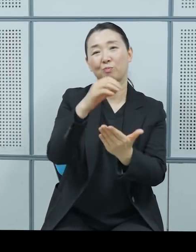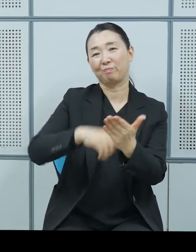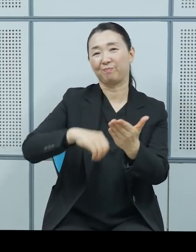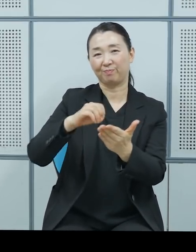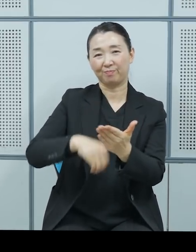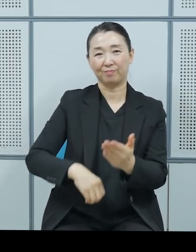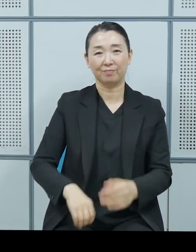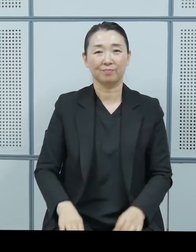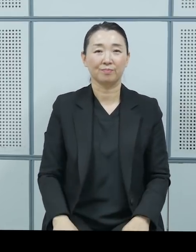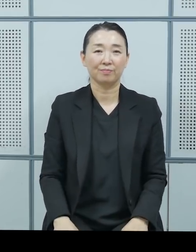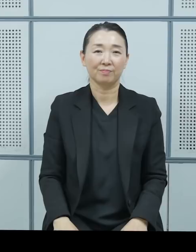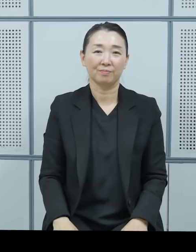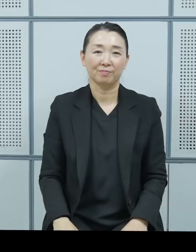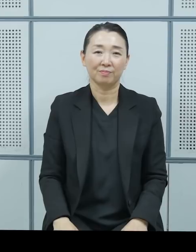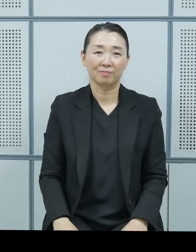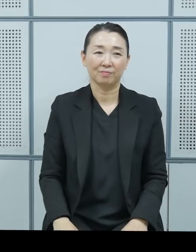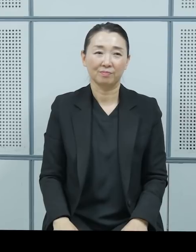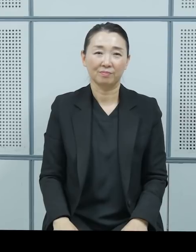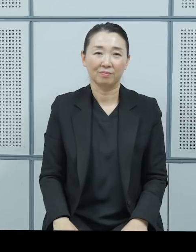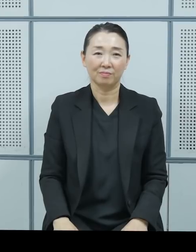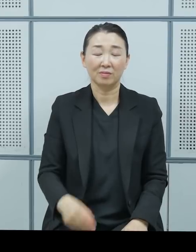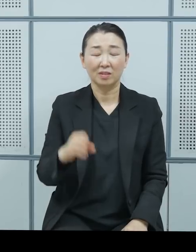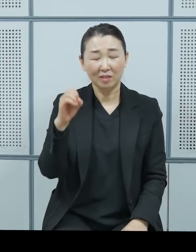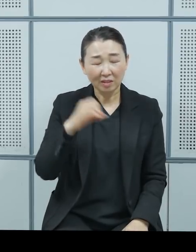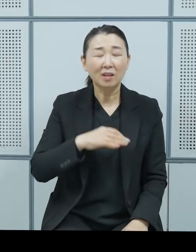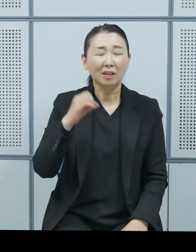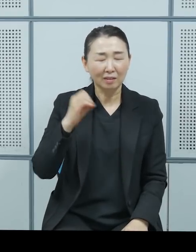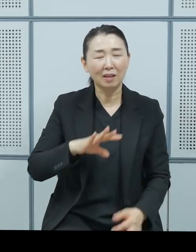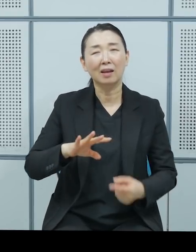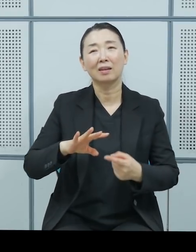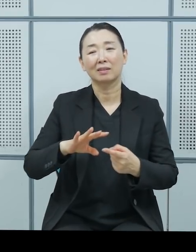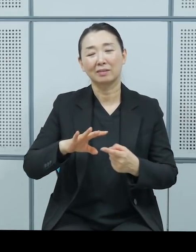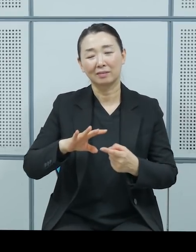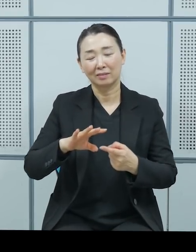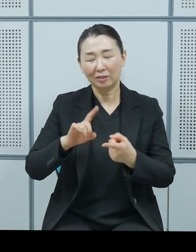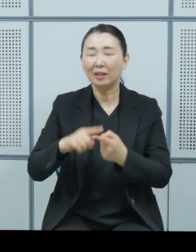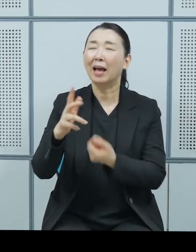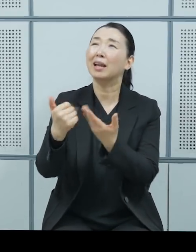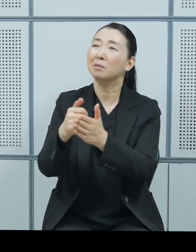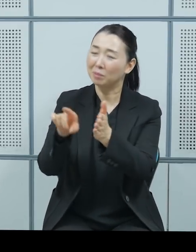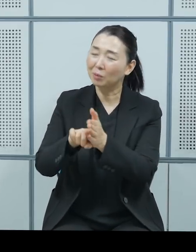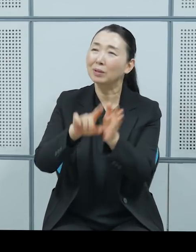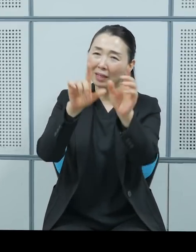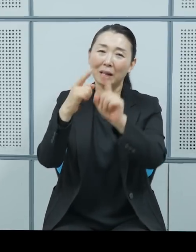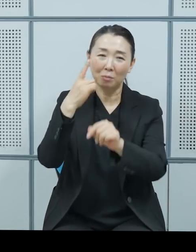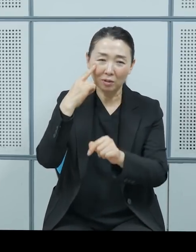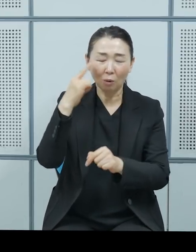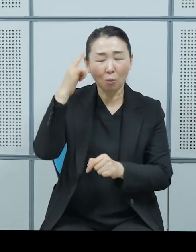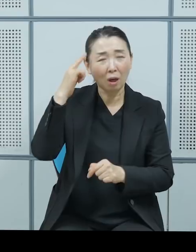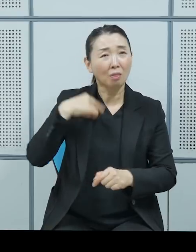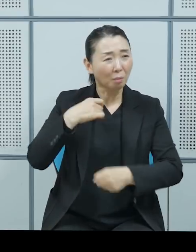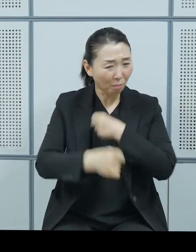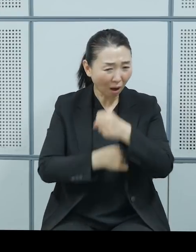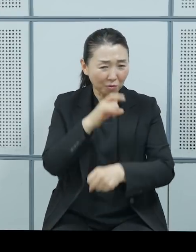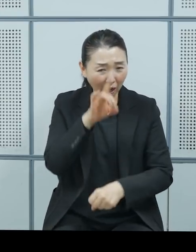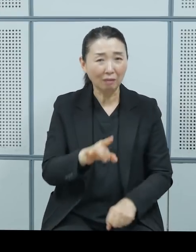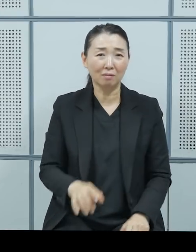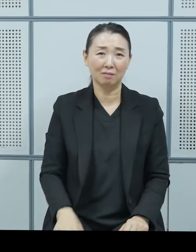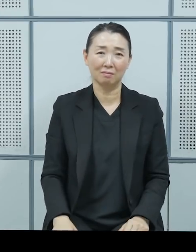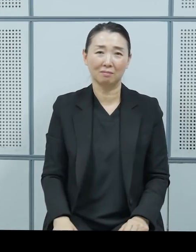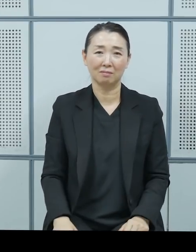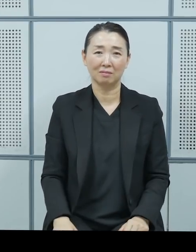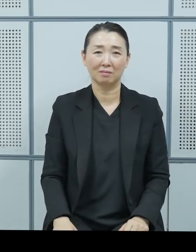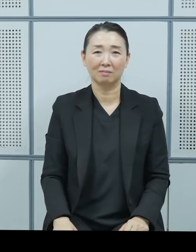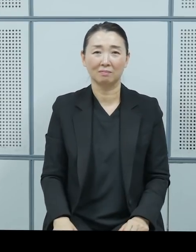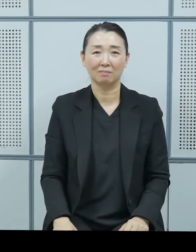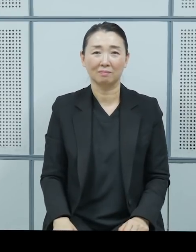빼버렸어요. 다 빼버리고 우리 그냥 되는 대로 살아가자. 어차피 내 마음대로 안 되는 거. 이제 그렇게